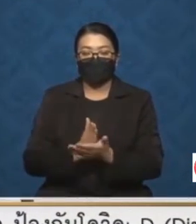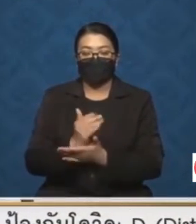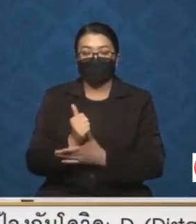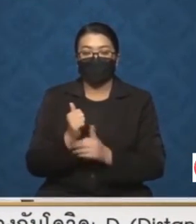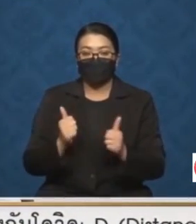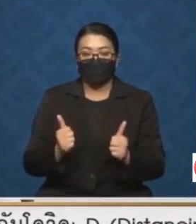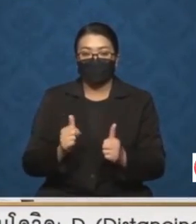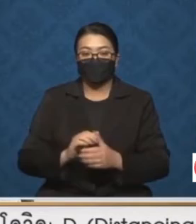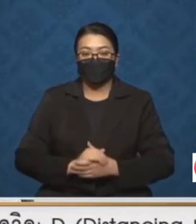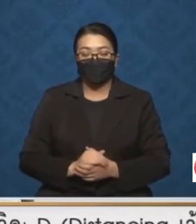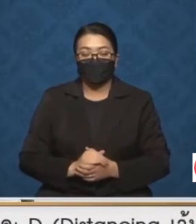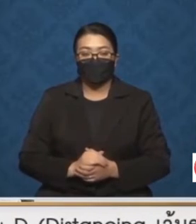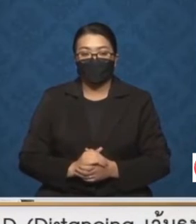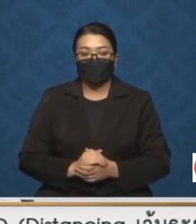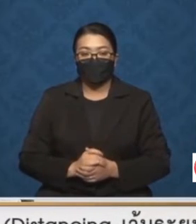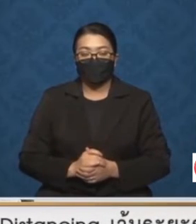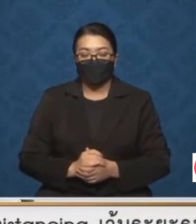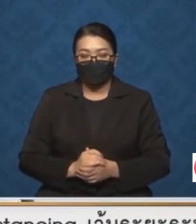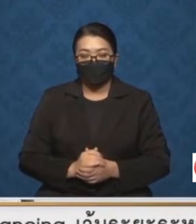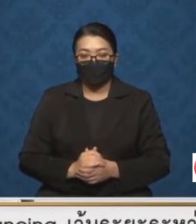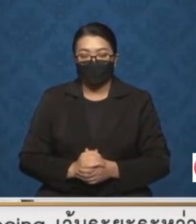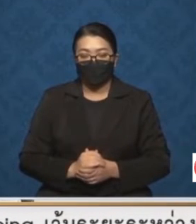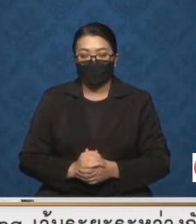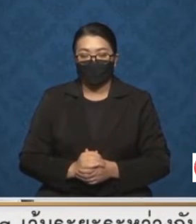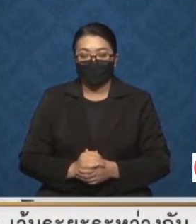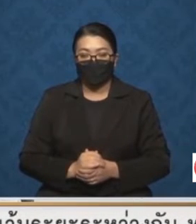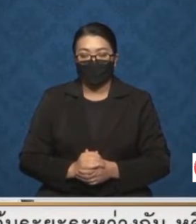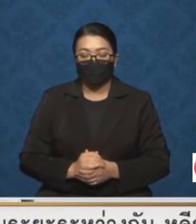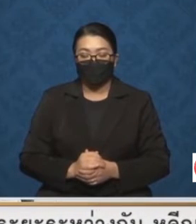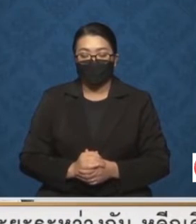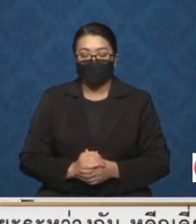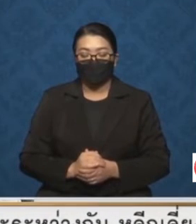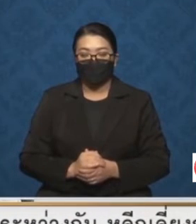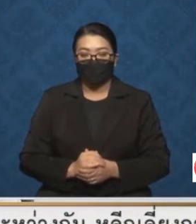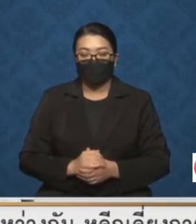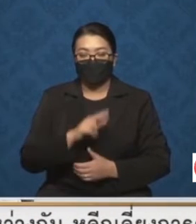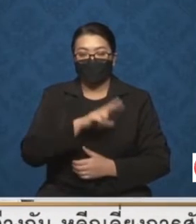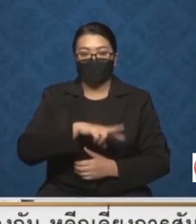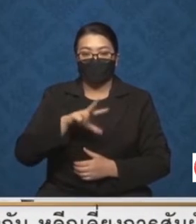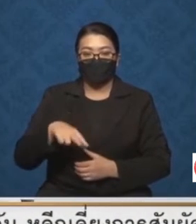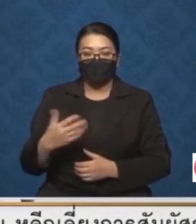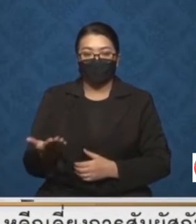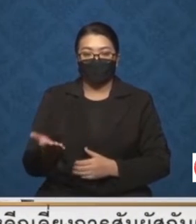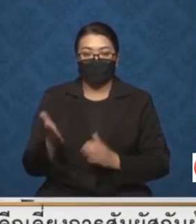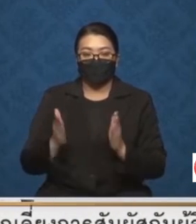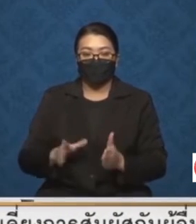เชิญรับรองด้วยครับครับครับขอบคุณครับถูกต้องครับพรรคเพื่อไทยครับขอเชิญครับ6ท่าน